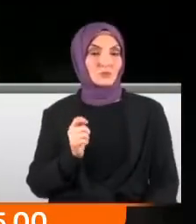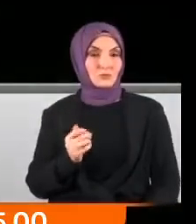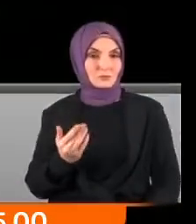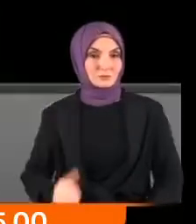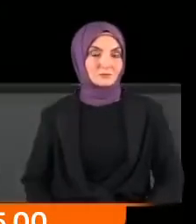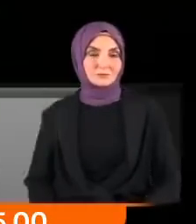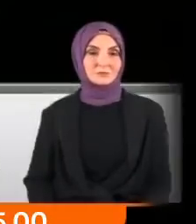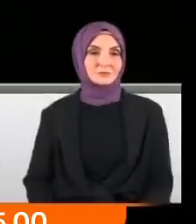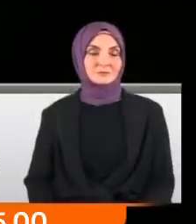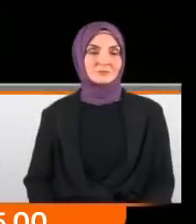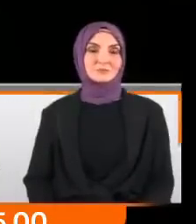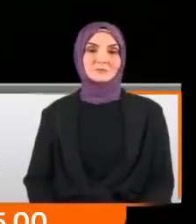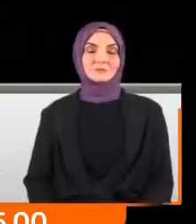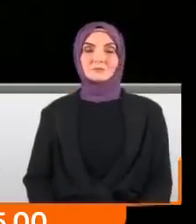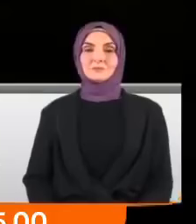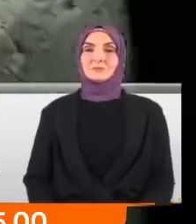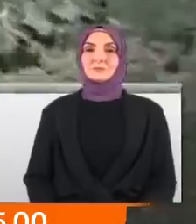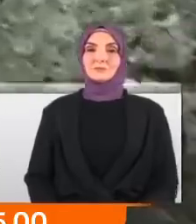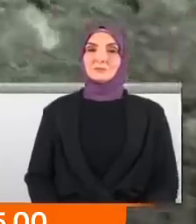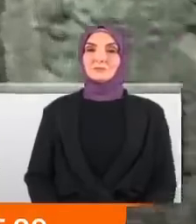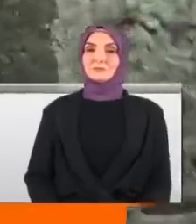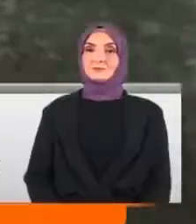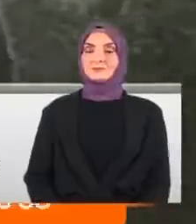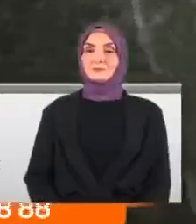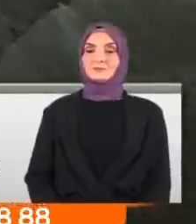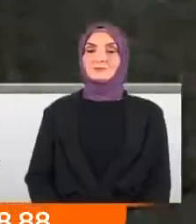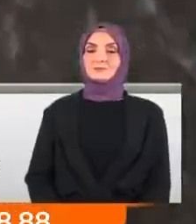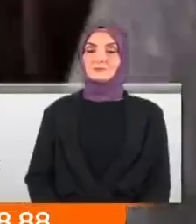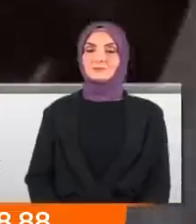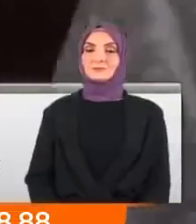minare merdivenlerini çıkmaya çalışıyorlar.